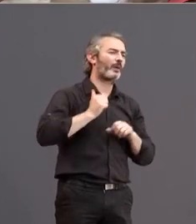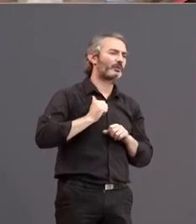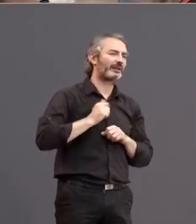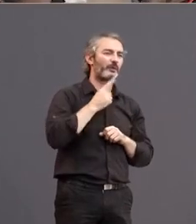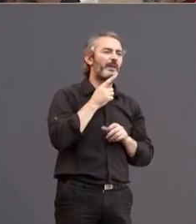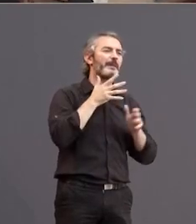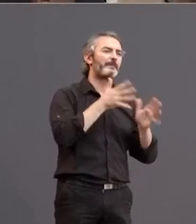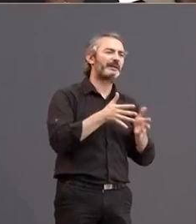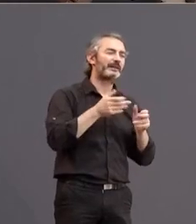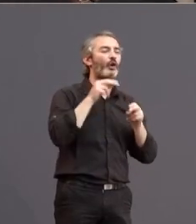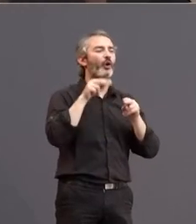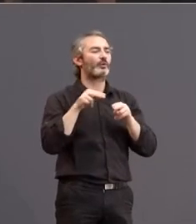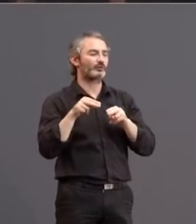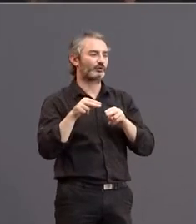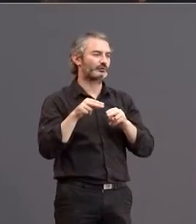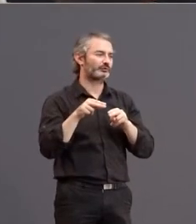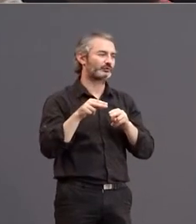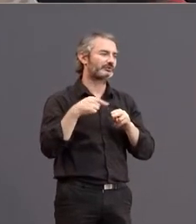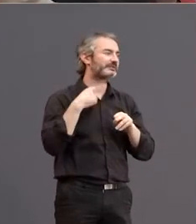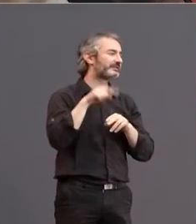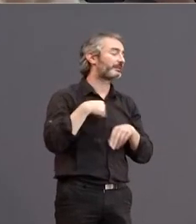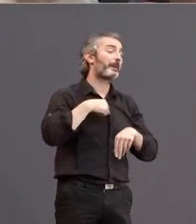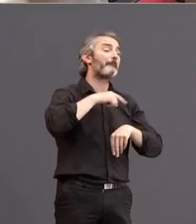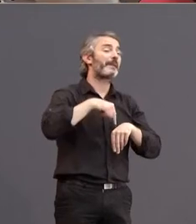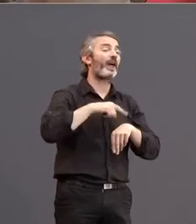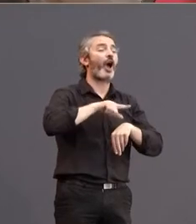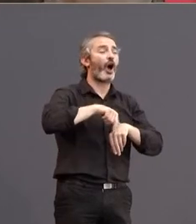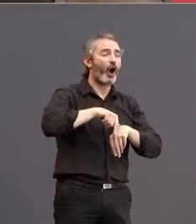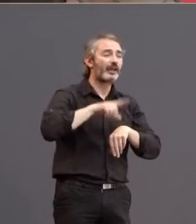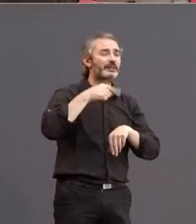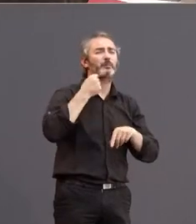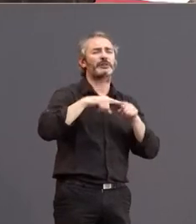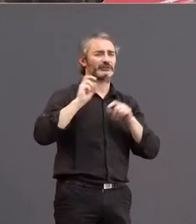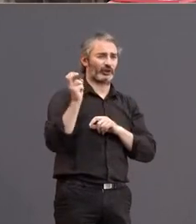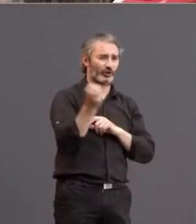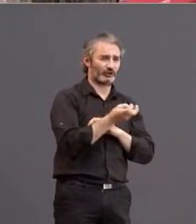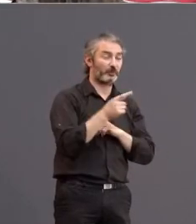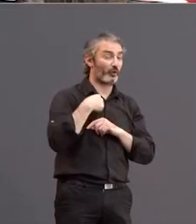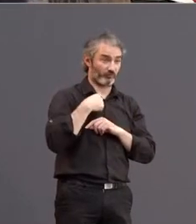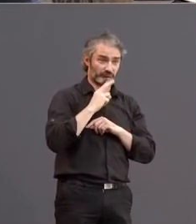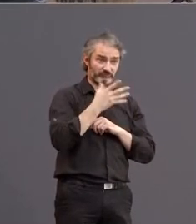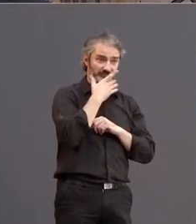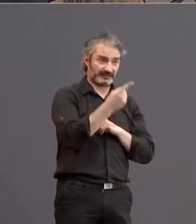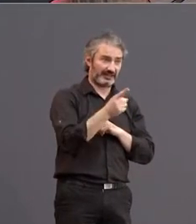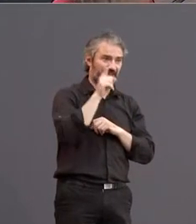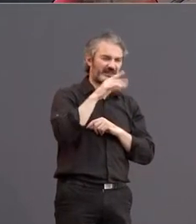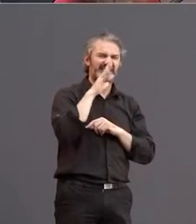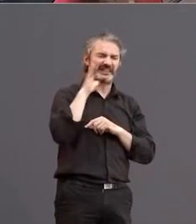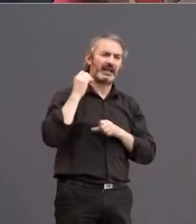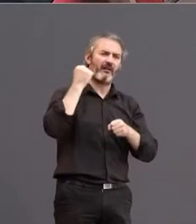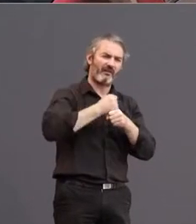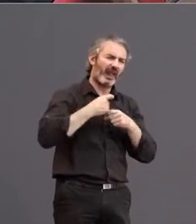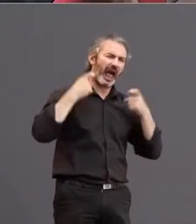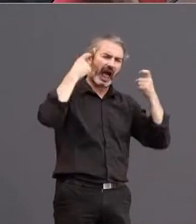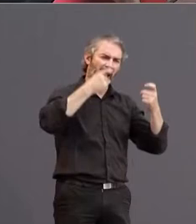dimecres a Rath o els dijous a Apolo, escalfant carmanyoles als micrones i moltes altres coses, però no ens enganyem. També han set 5 anys de feina i